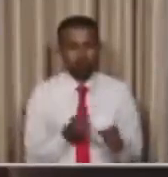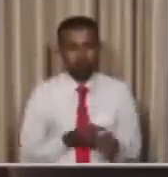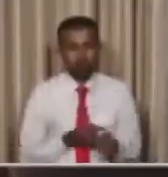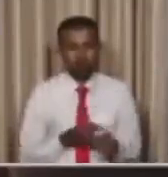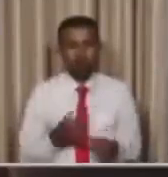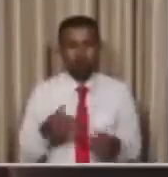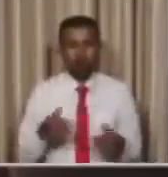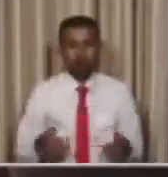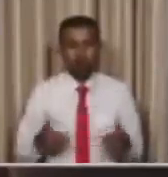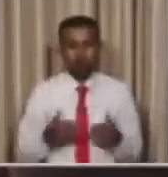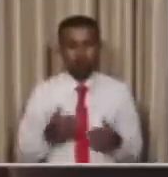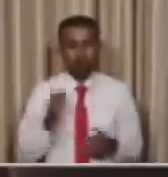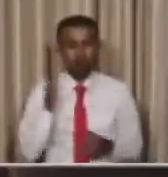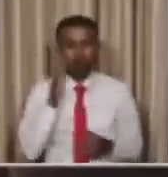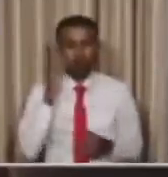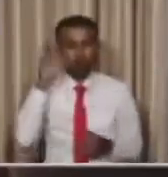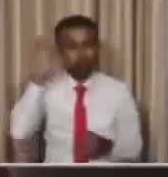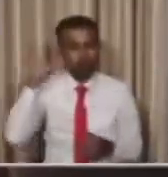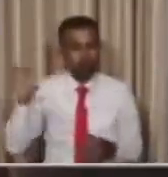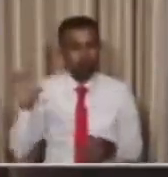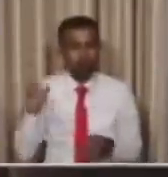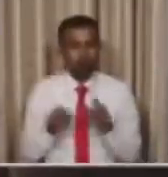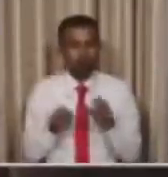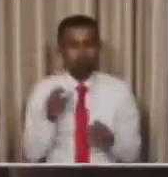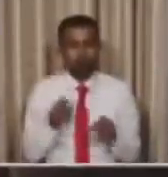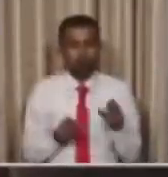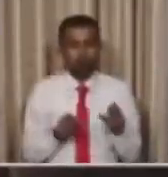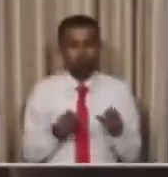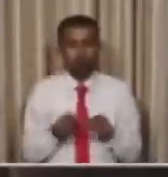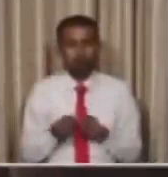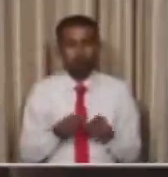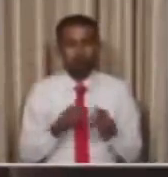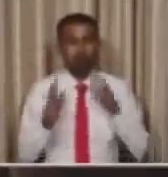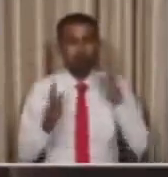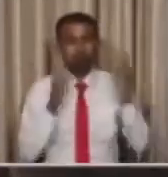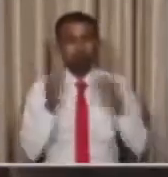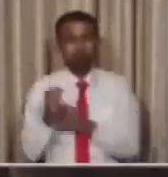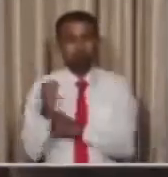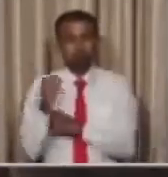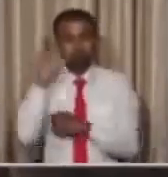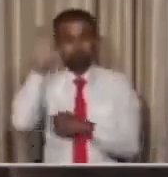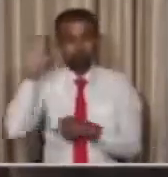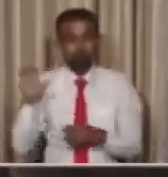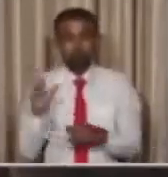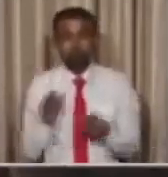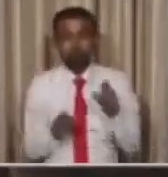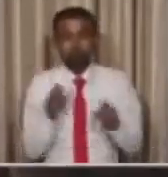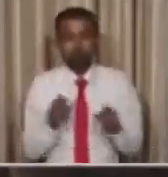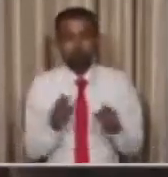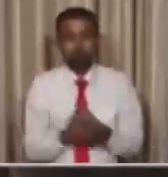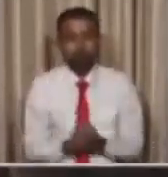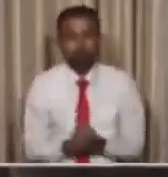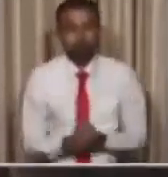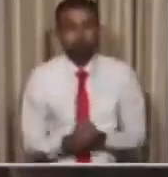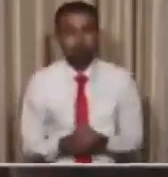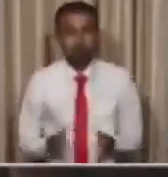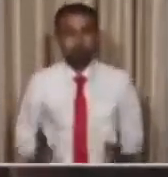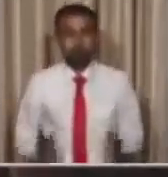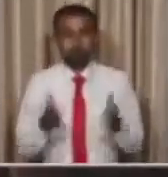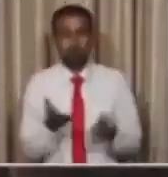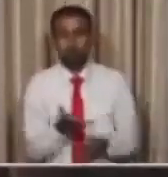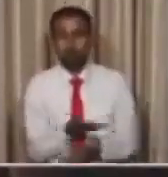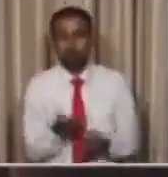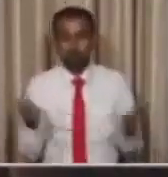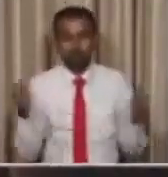අද බටහිර රටවල් වල ඉන්න ජනතාව, එවැගේම ලෝකයේ බලවත් රටවල ඉන්න ජනතාව පවා අද පාරවල් වලට